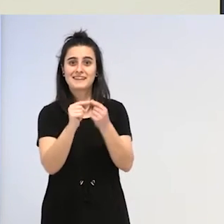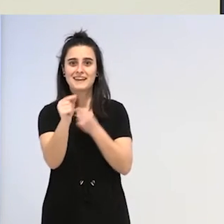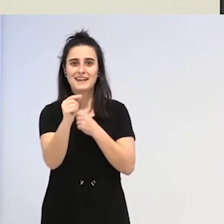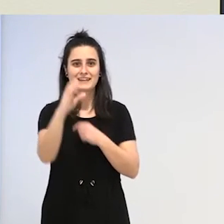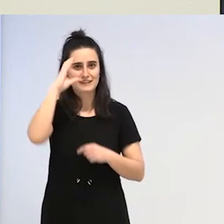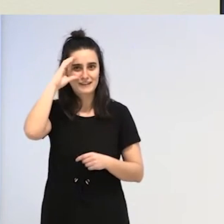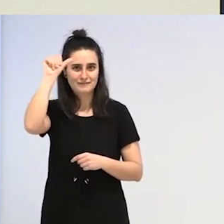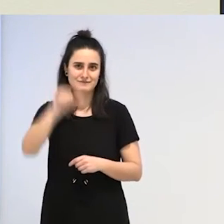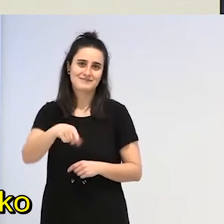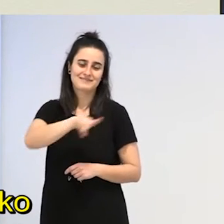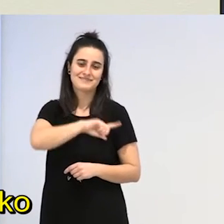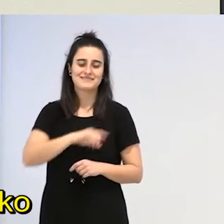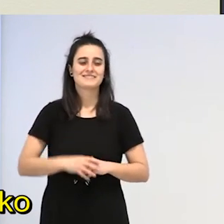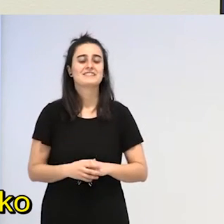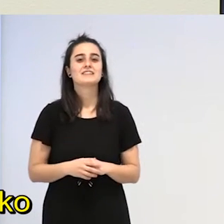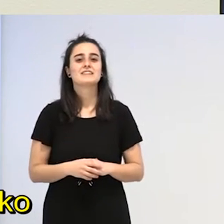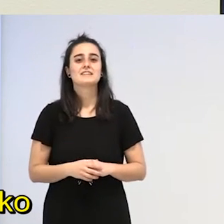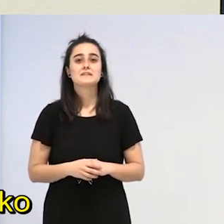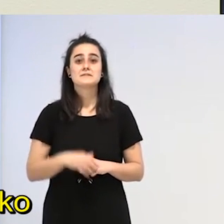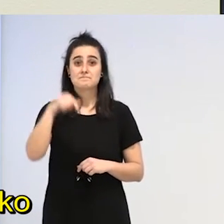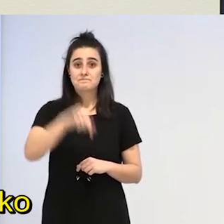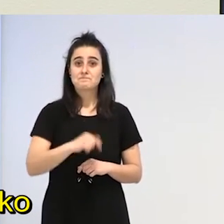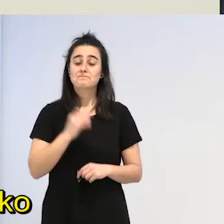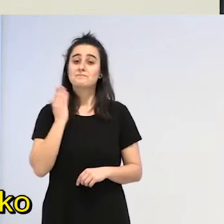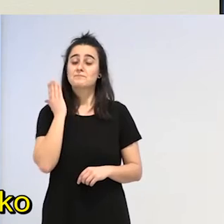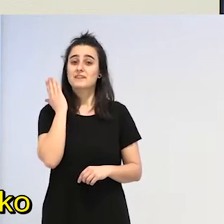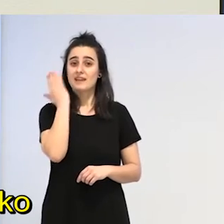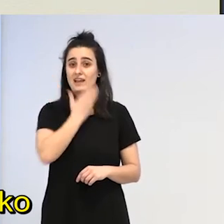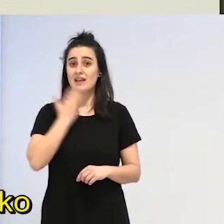gaituztenak. Gaurkoan